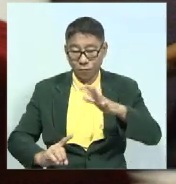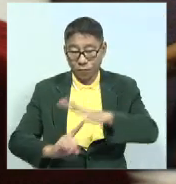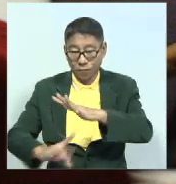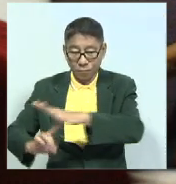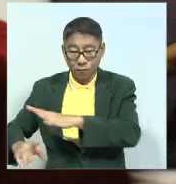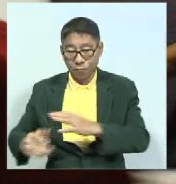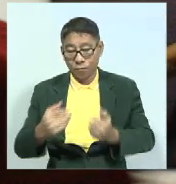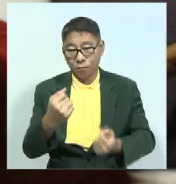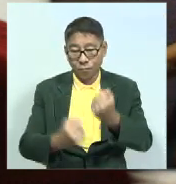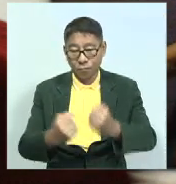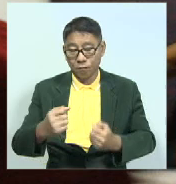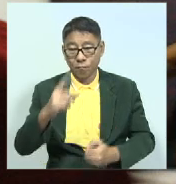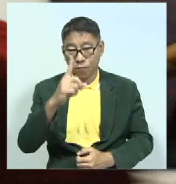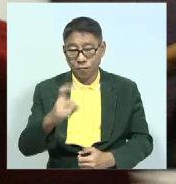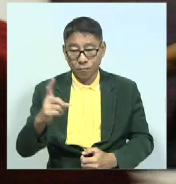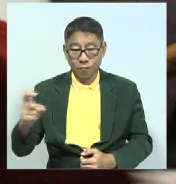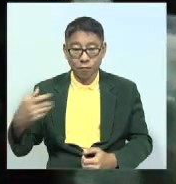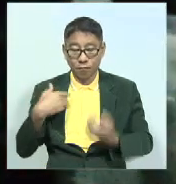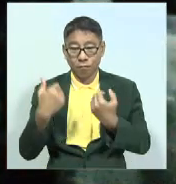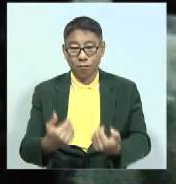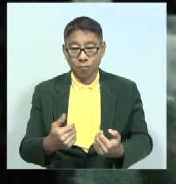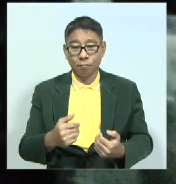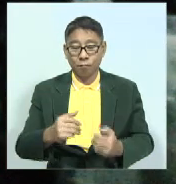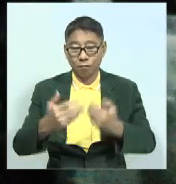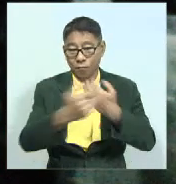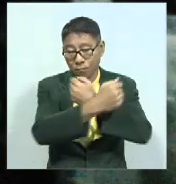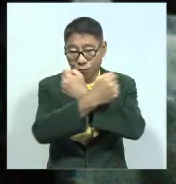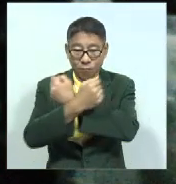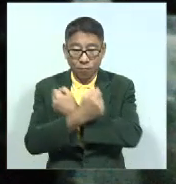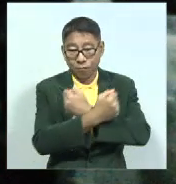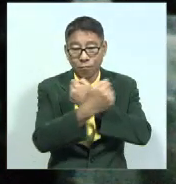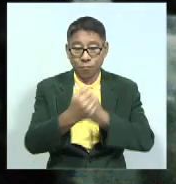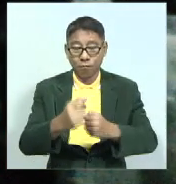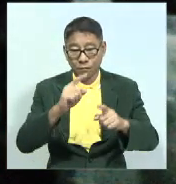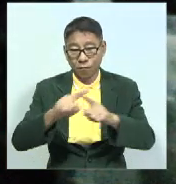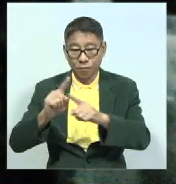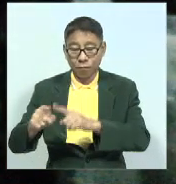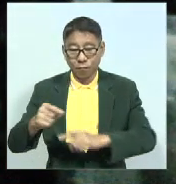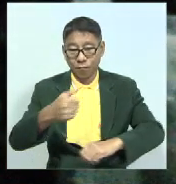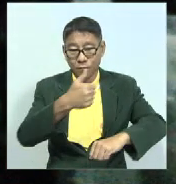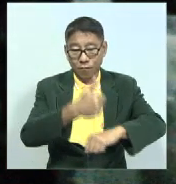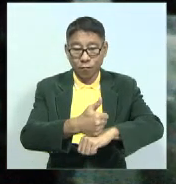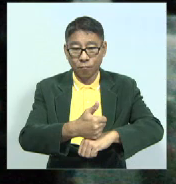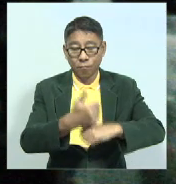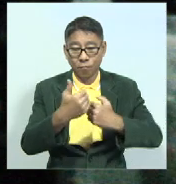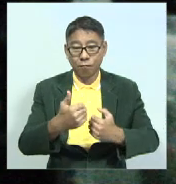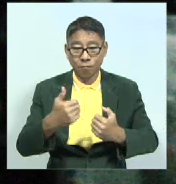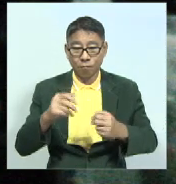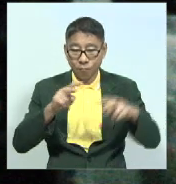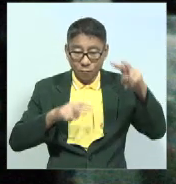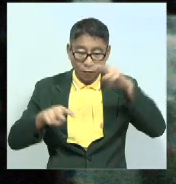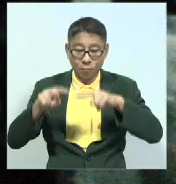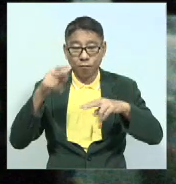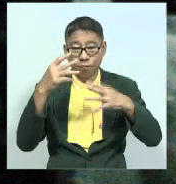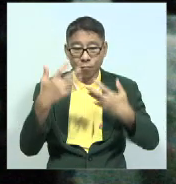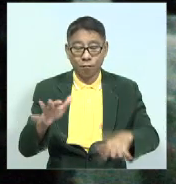ดรถยนต์ที่สัญจรได้รับความเสียหายทั้งหมดเจ้าหน้าที่ได้กั้นพื้นที่ที่เกิดเหตุผู้นำกำลังเข้าตรวจส